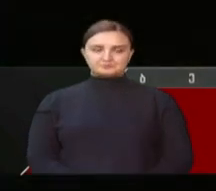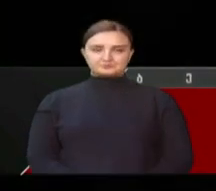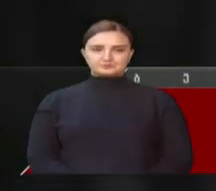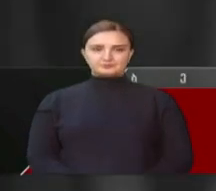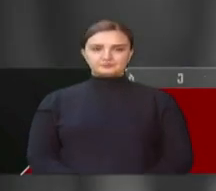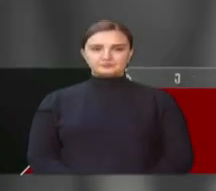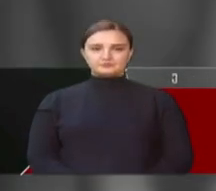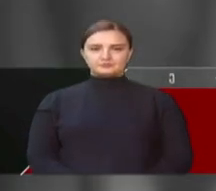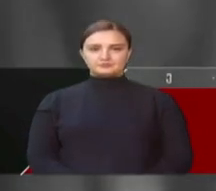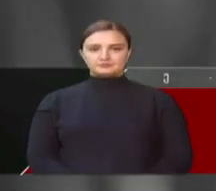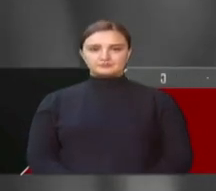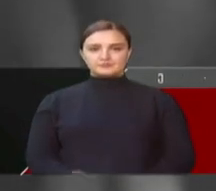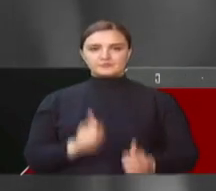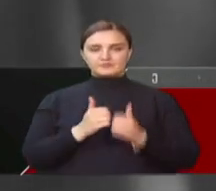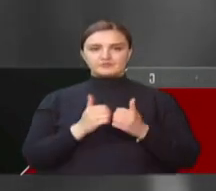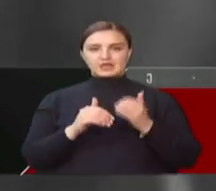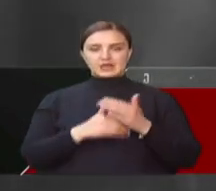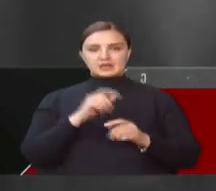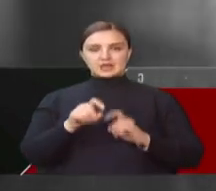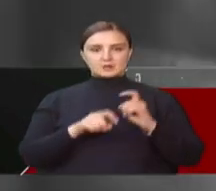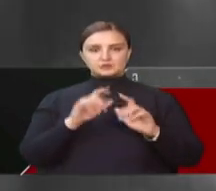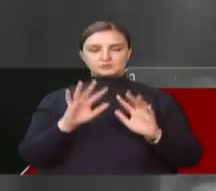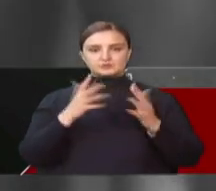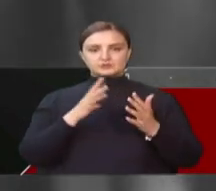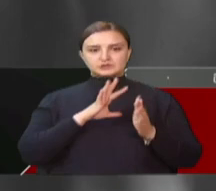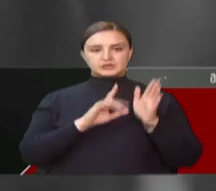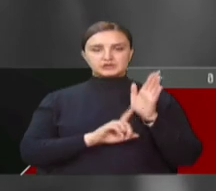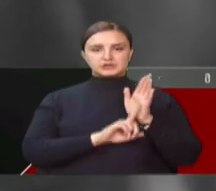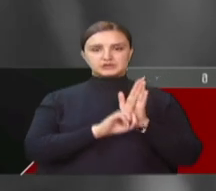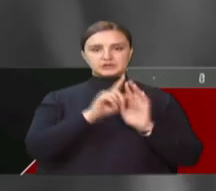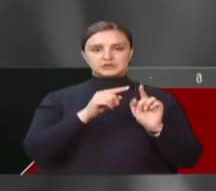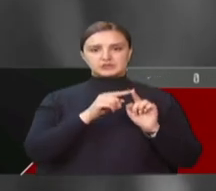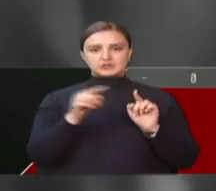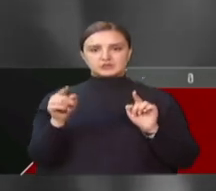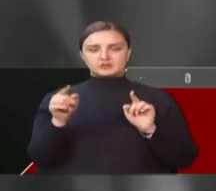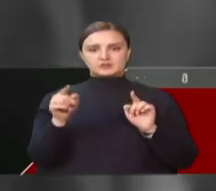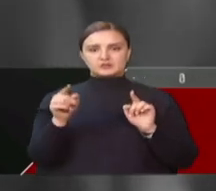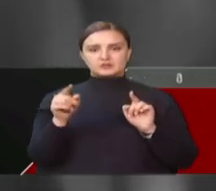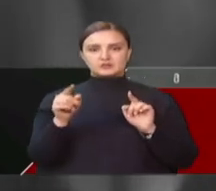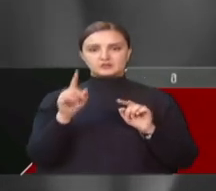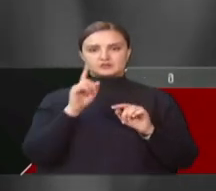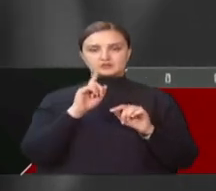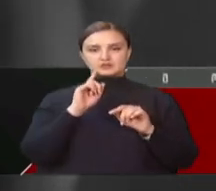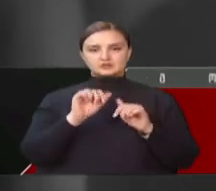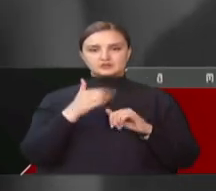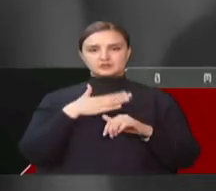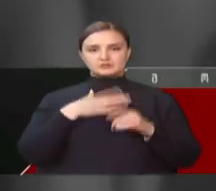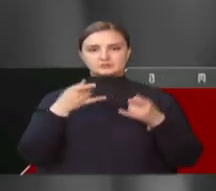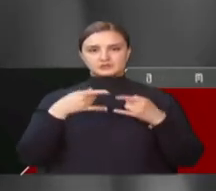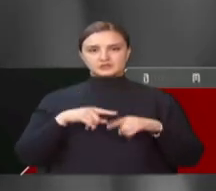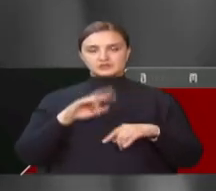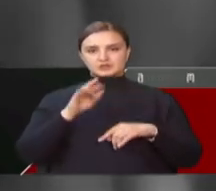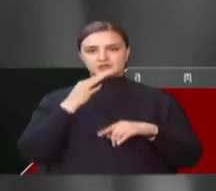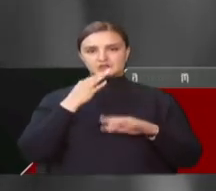ყოველი რაღაც ნაბიჯი ახალი მოვლენა იყო შემთთვის. იგივე, ნუ დაწყებული ვთქვათ, ჯერ ჩემი გაჩენა და მერე,